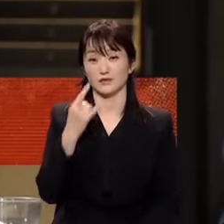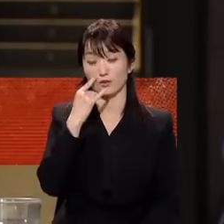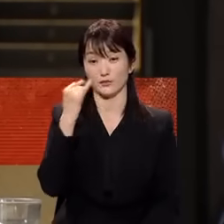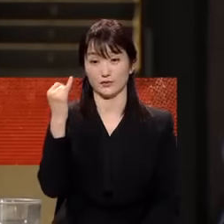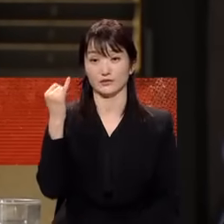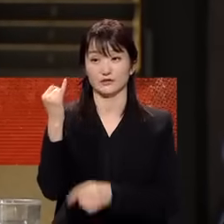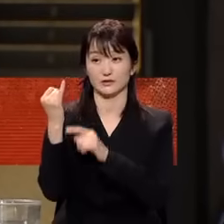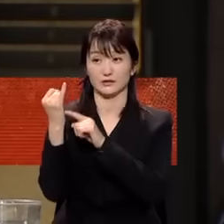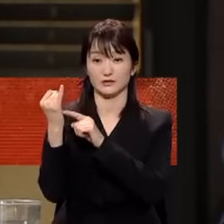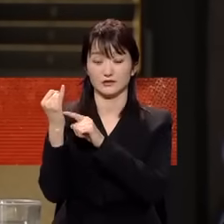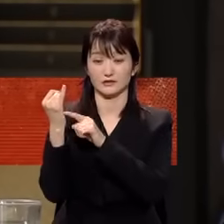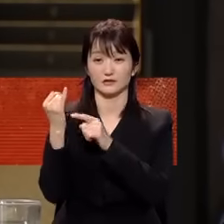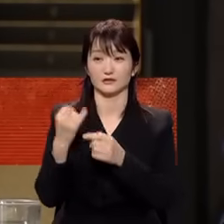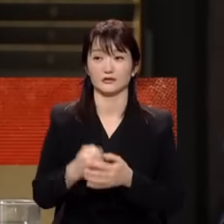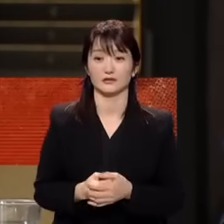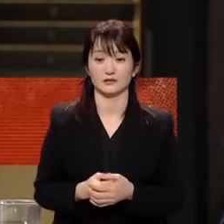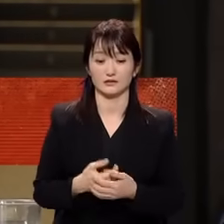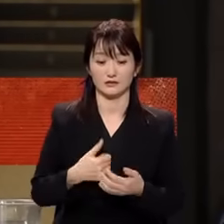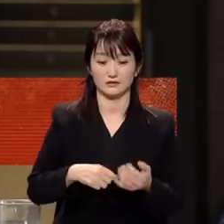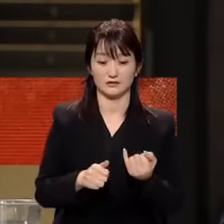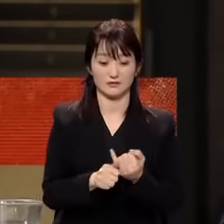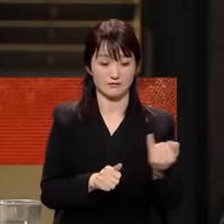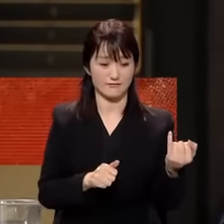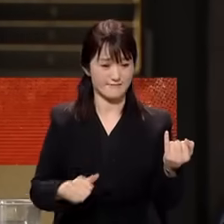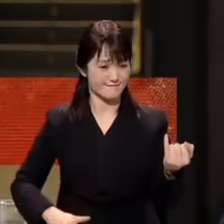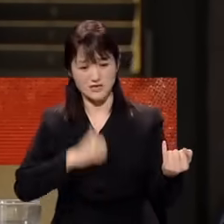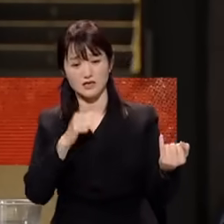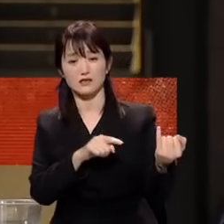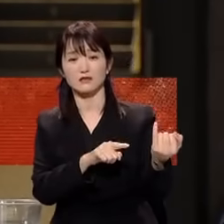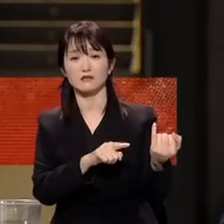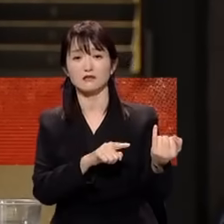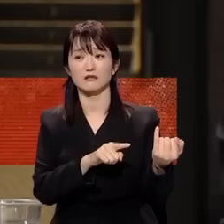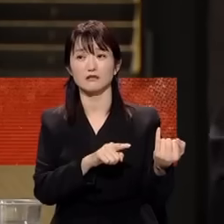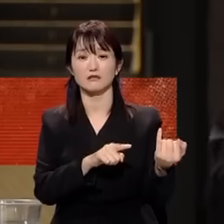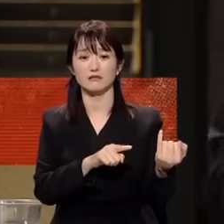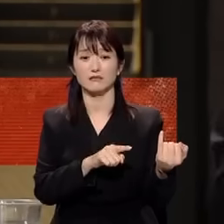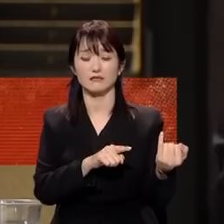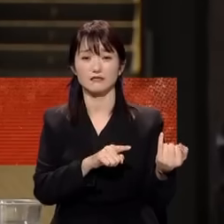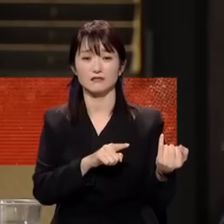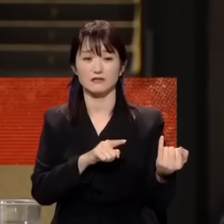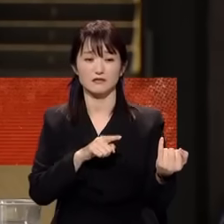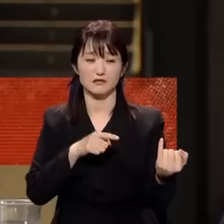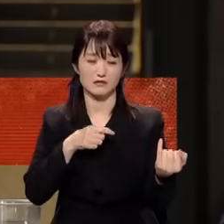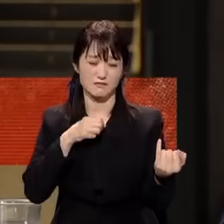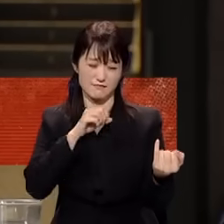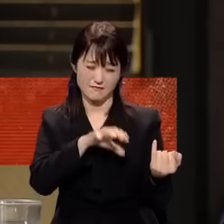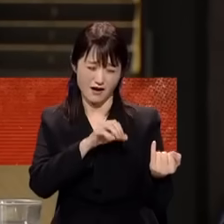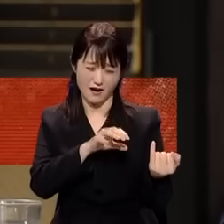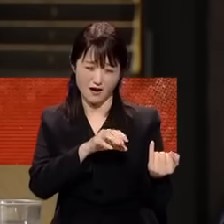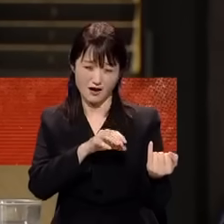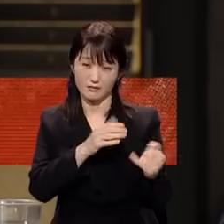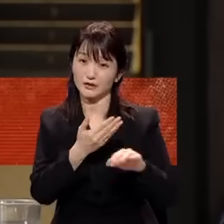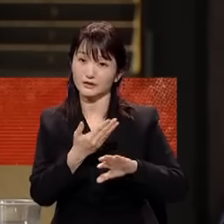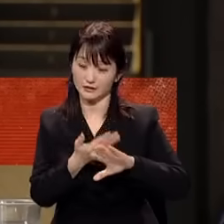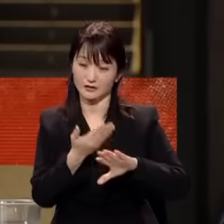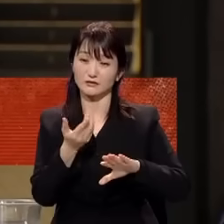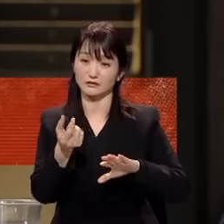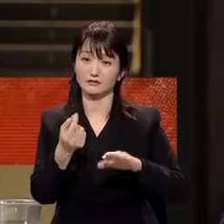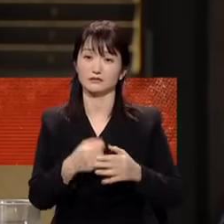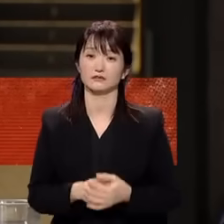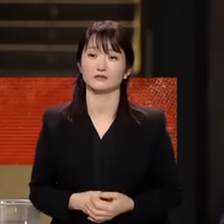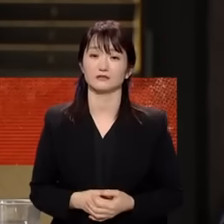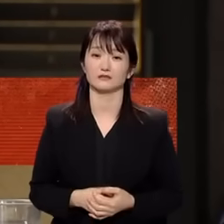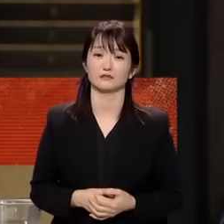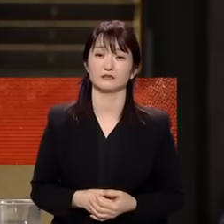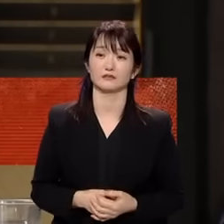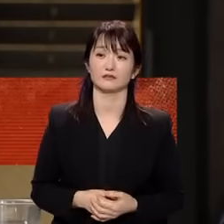어머님께서 진짜 그 며느리한테 막 화를 내면서 뭐 막 그랬다면 좀 문제가 좀 달라지겠지만 그래도 며느리 그